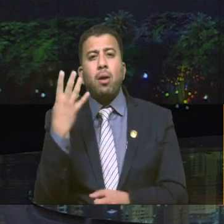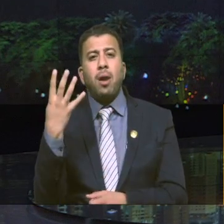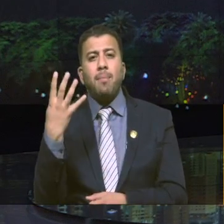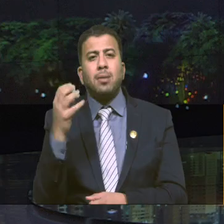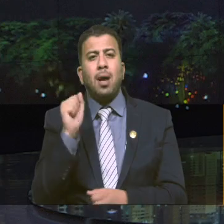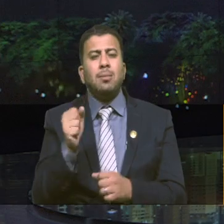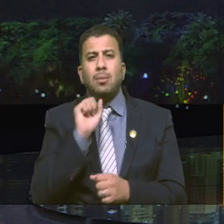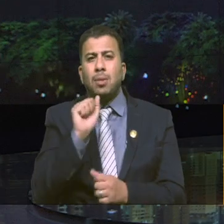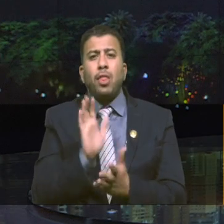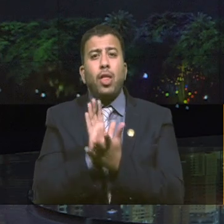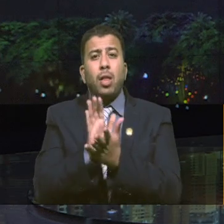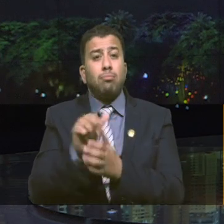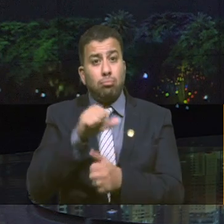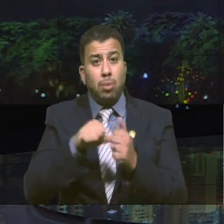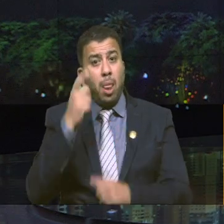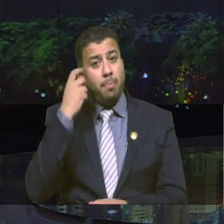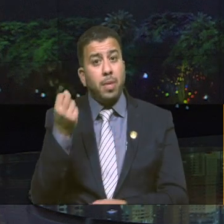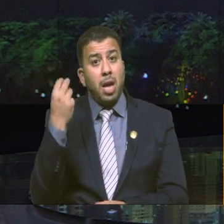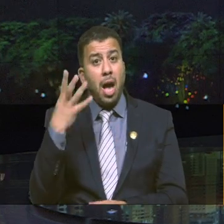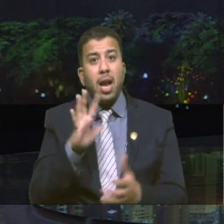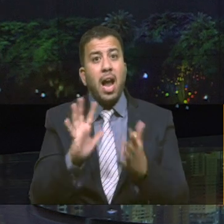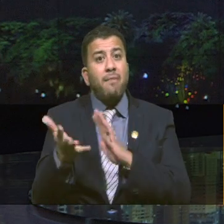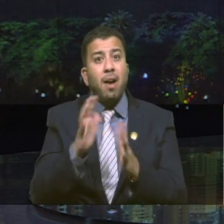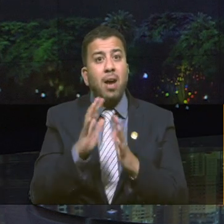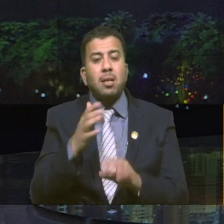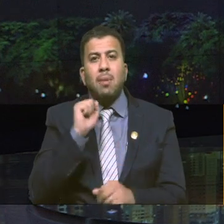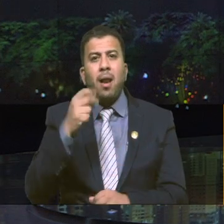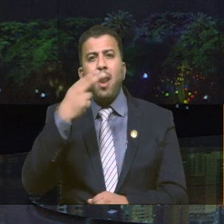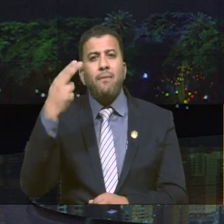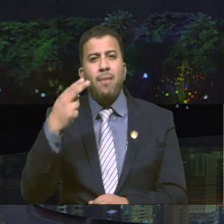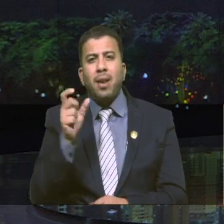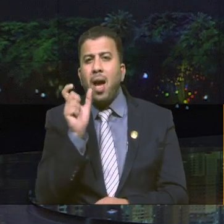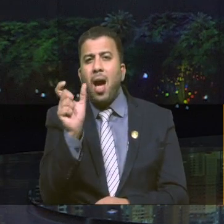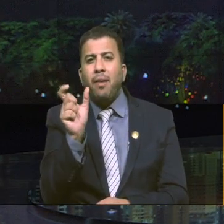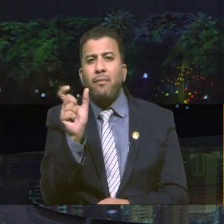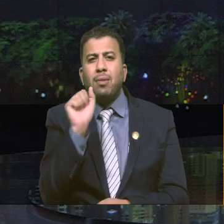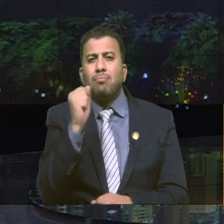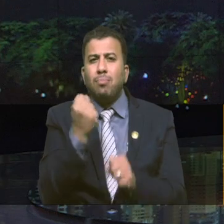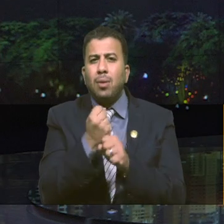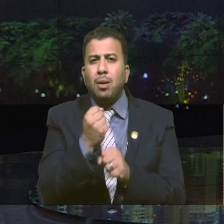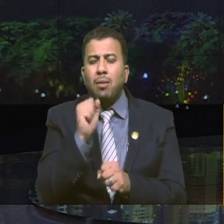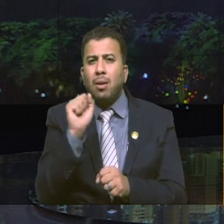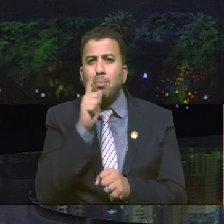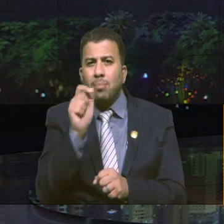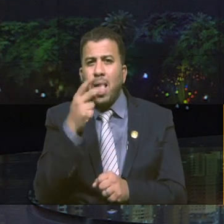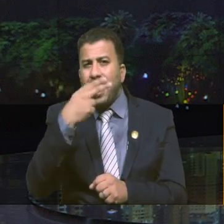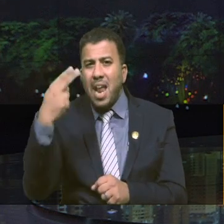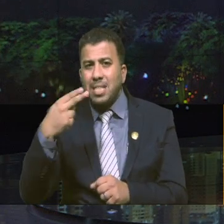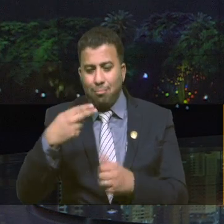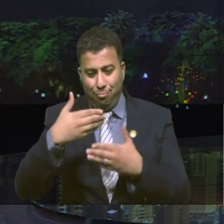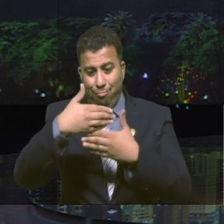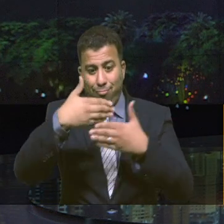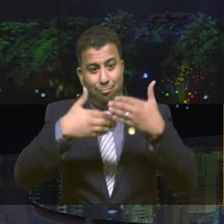نسختها 14 تقديرا لدورهما في ابتكار أساليب حديثة لفن الحرف في الرسم على